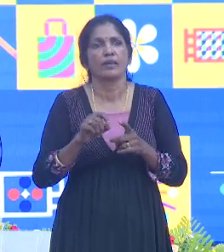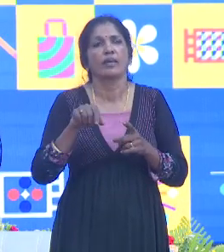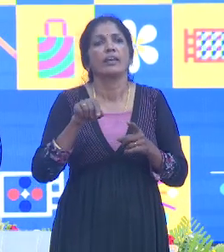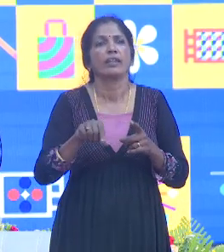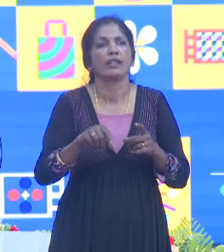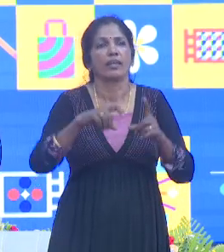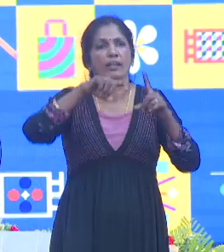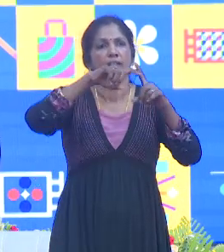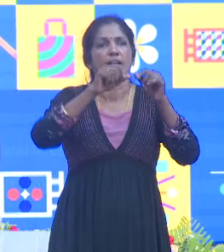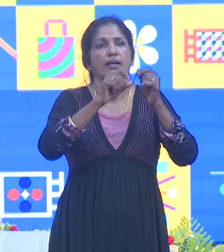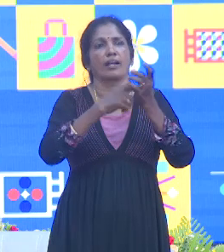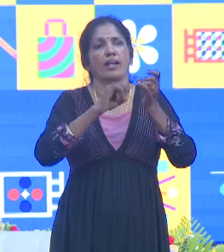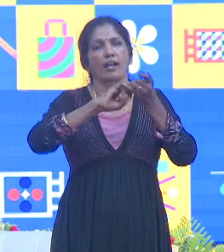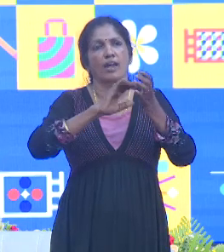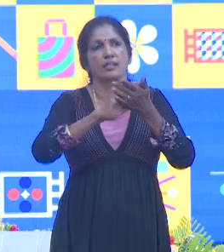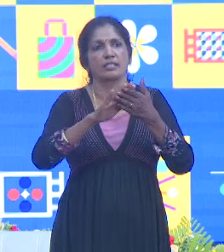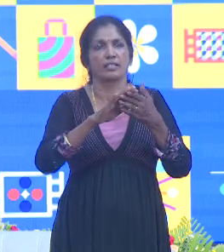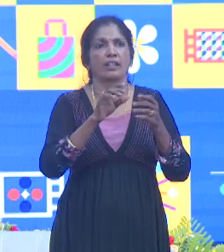Karshia Bentha Nimatinda Stanata